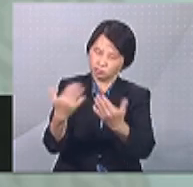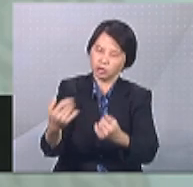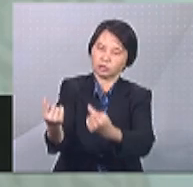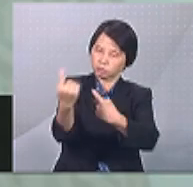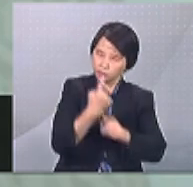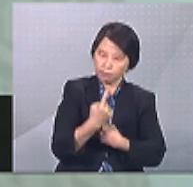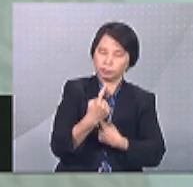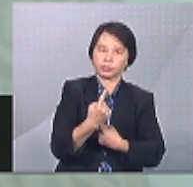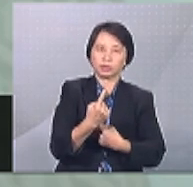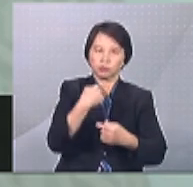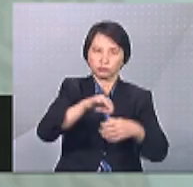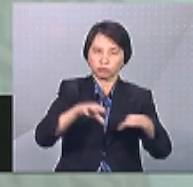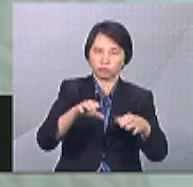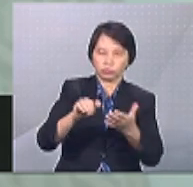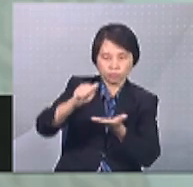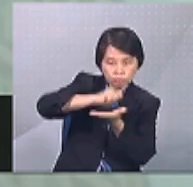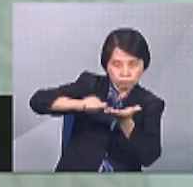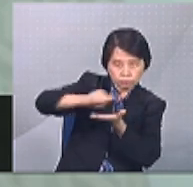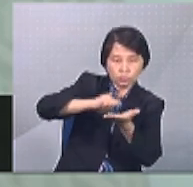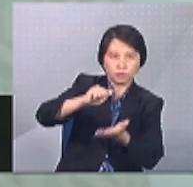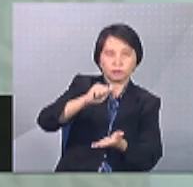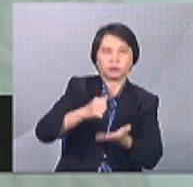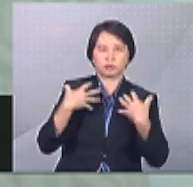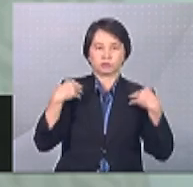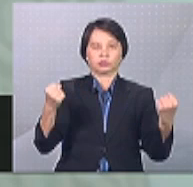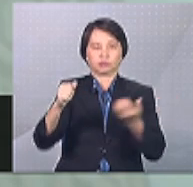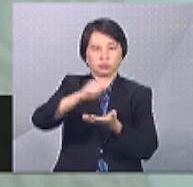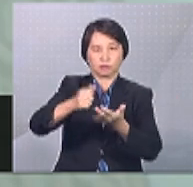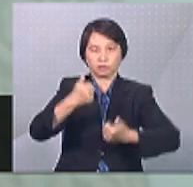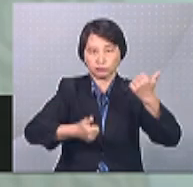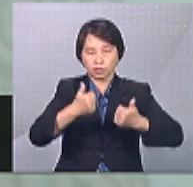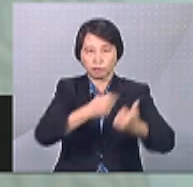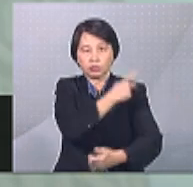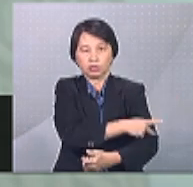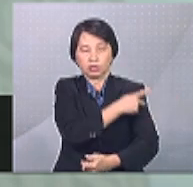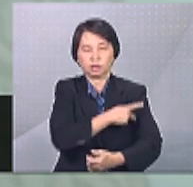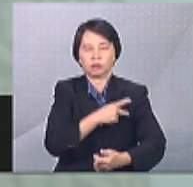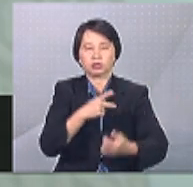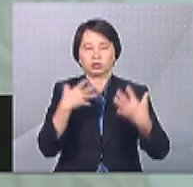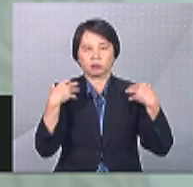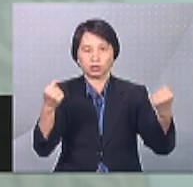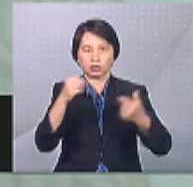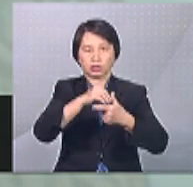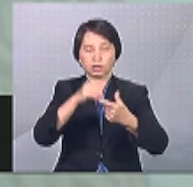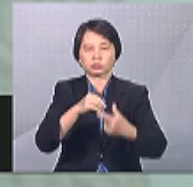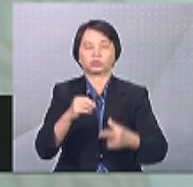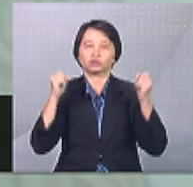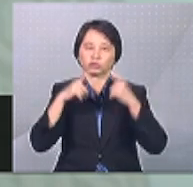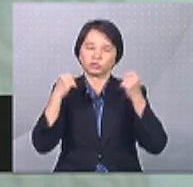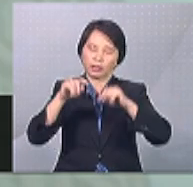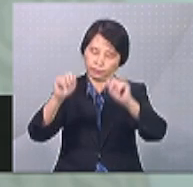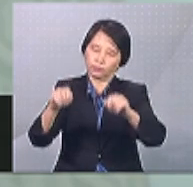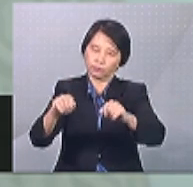untuk jalankan persaringan kesihatan sama ada di klinik kesihatan ataupun di klinik swasta.